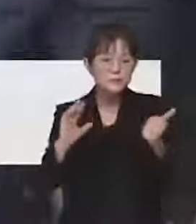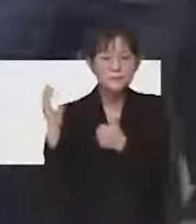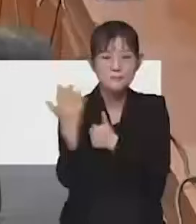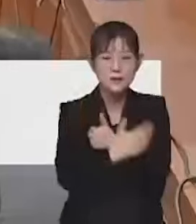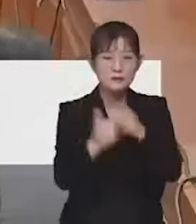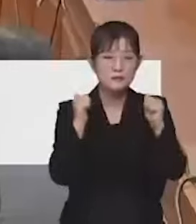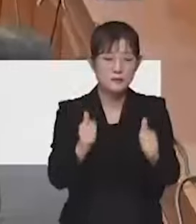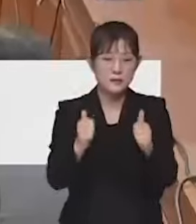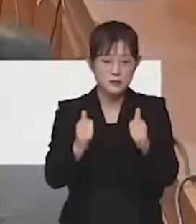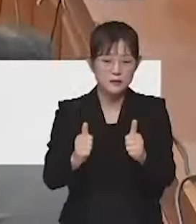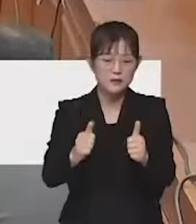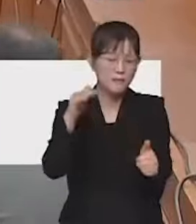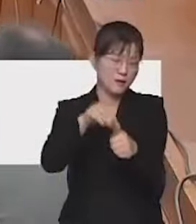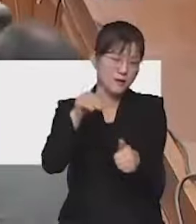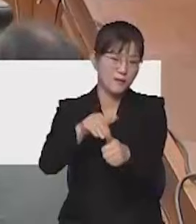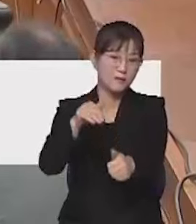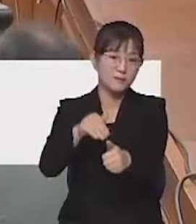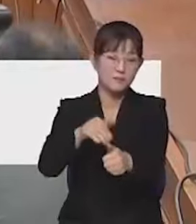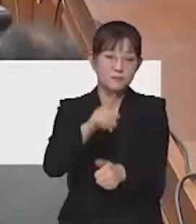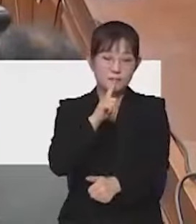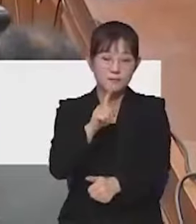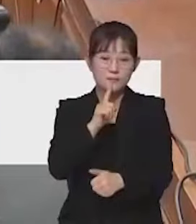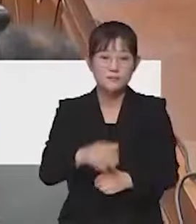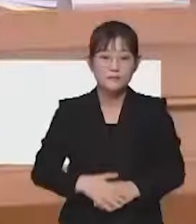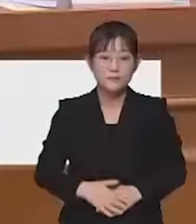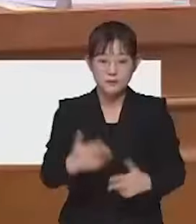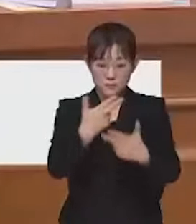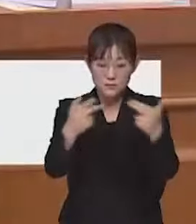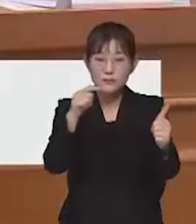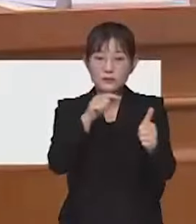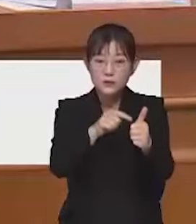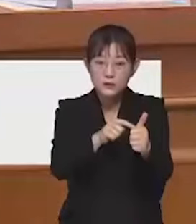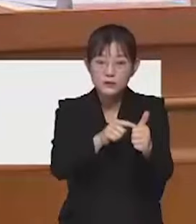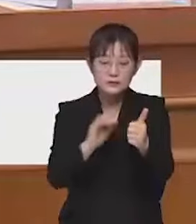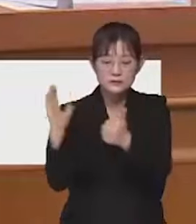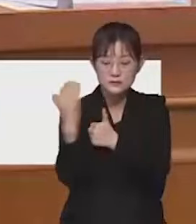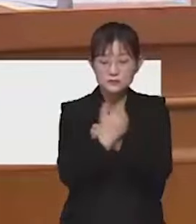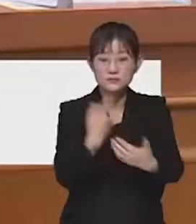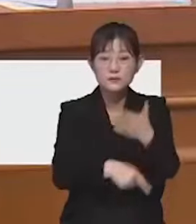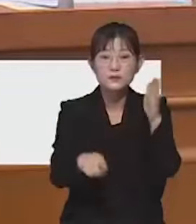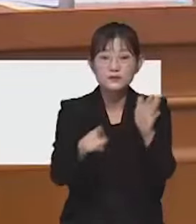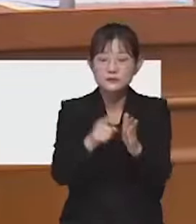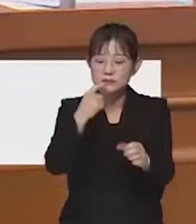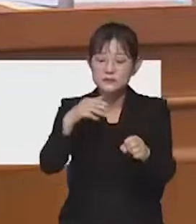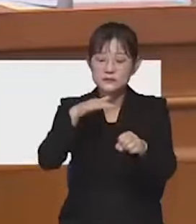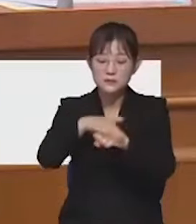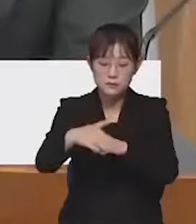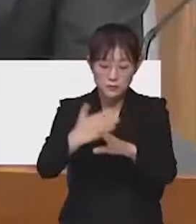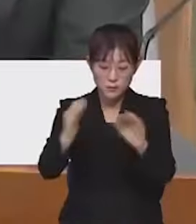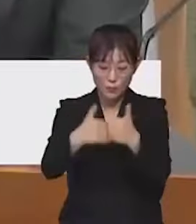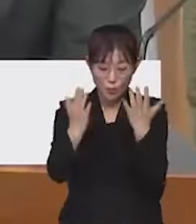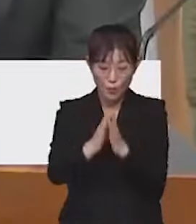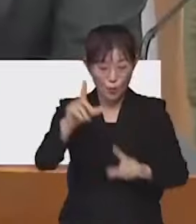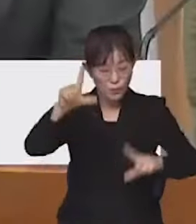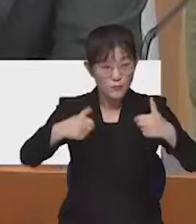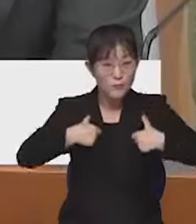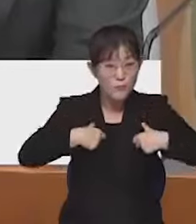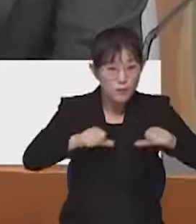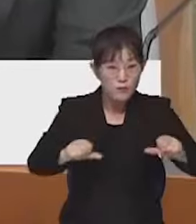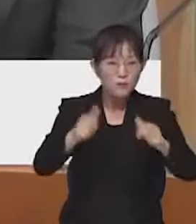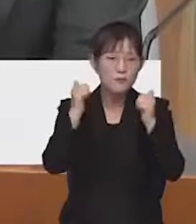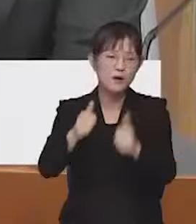규정하고 반발하고 있습니다. 민주당이 한 명을 지키기 위해 민주정당의 모습을 버리는 것은 물론 사법